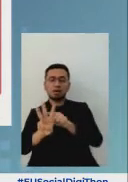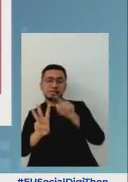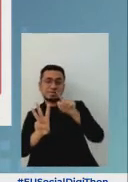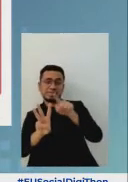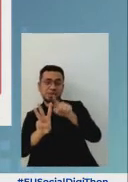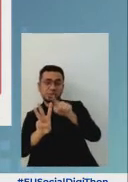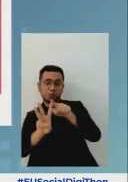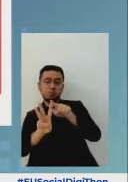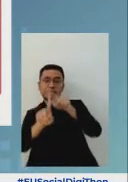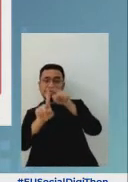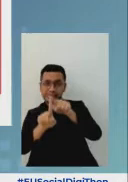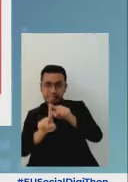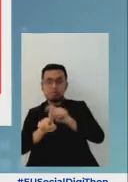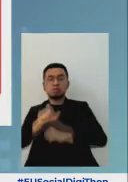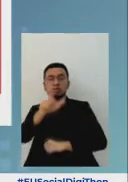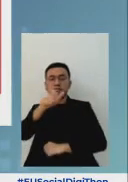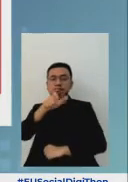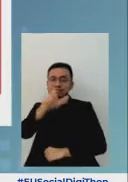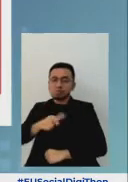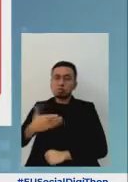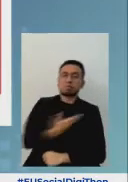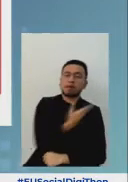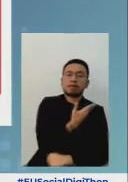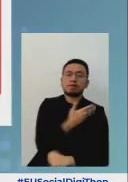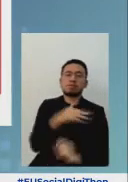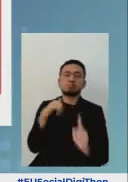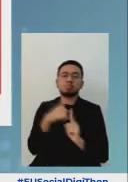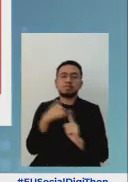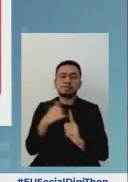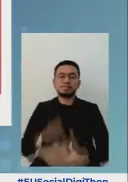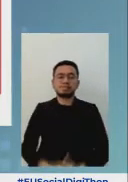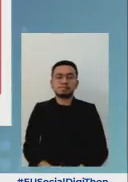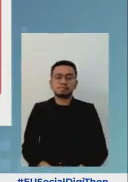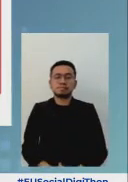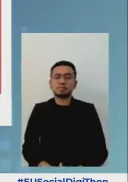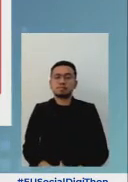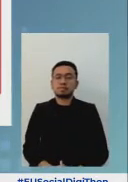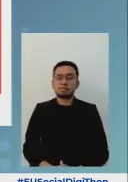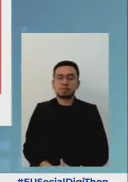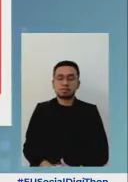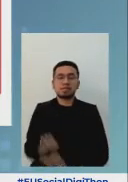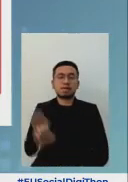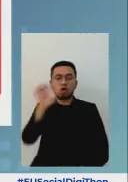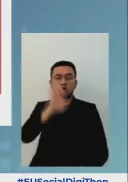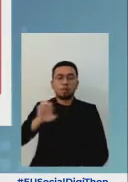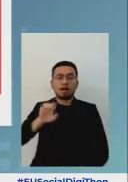cyberbullying. Di Eropa, kita punya platform namanya EU Kids Online.